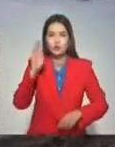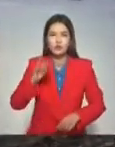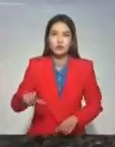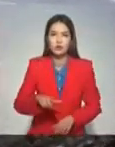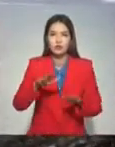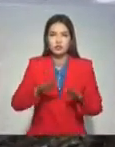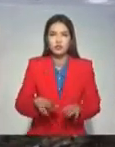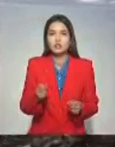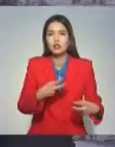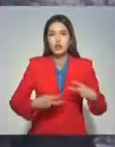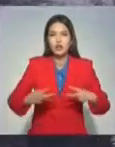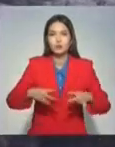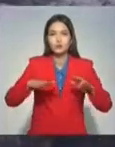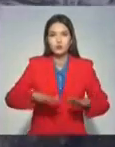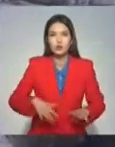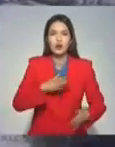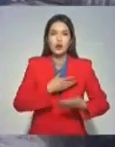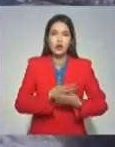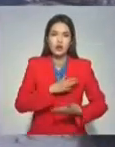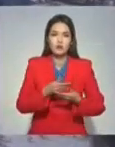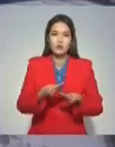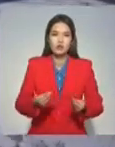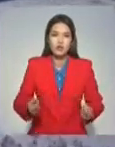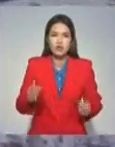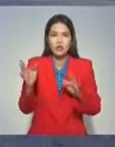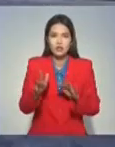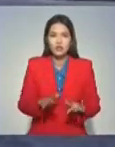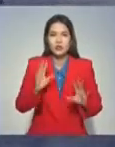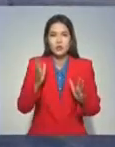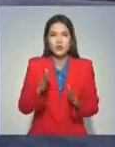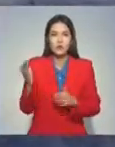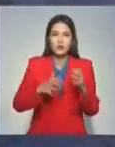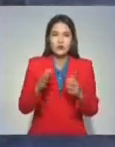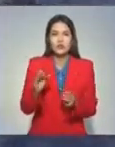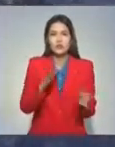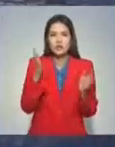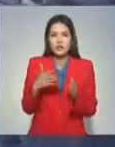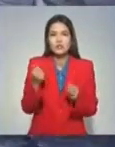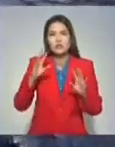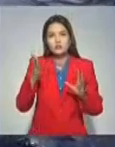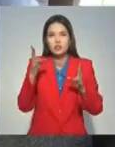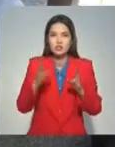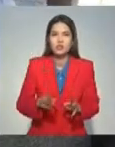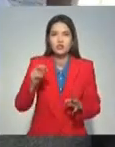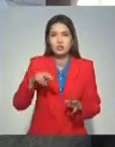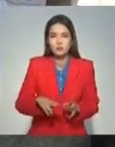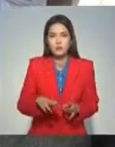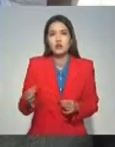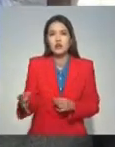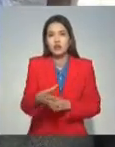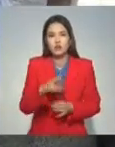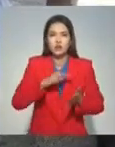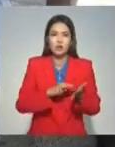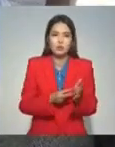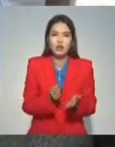водохранилищ. На равнинных участках идет активное таяние снега. Ситуацию усугубляет дождь и ветер. На случай чрезвычайной ситуации в